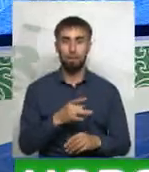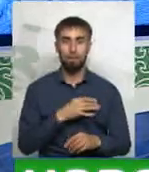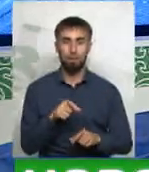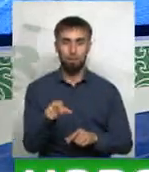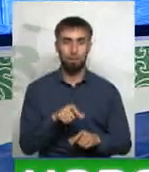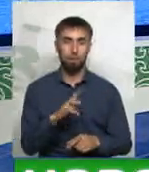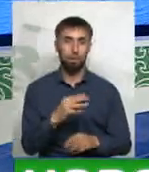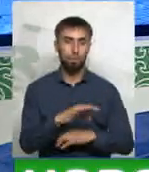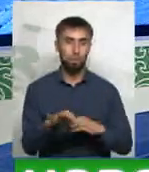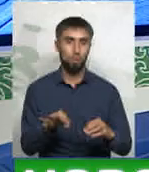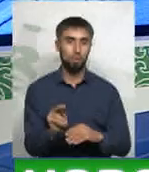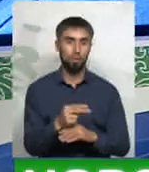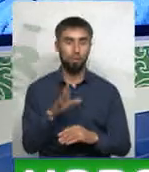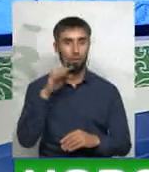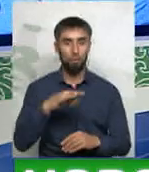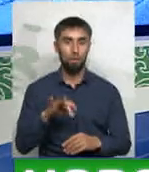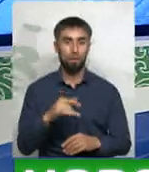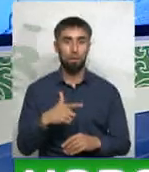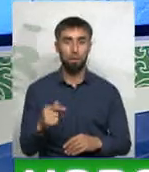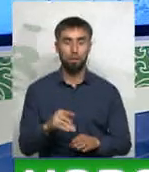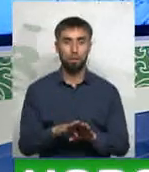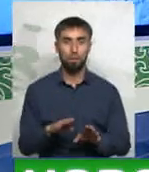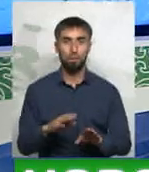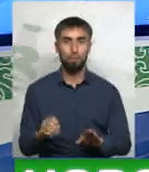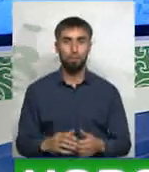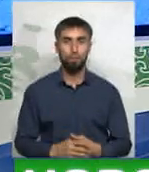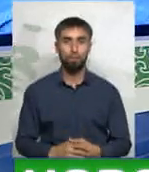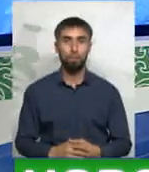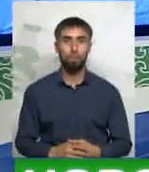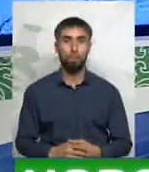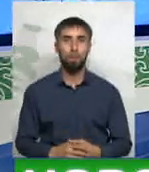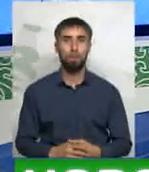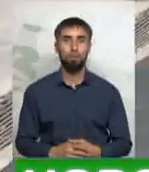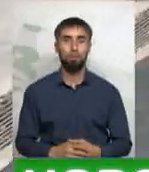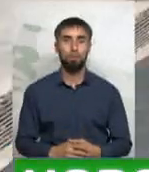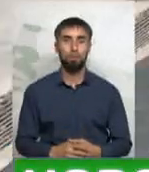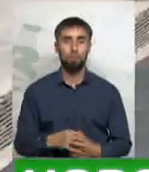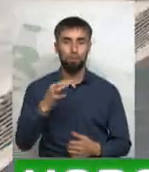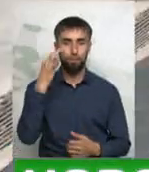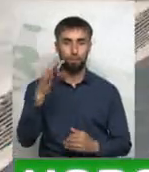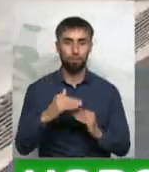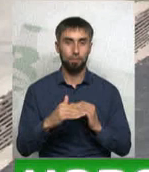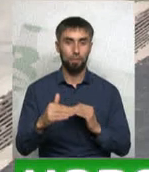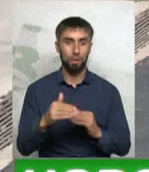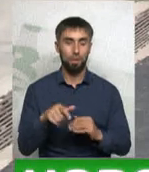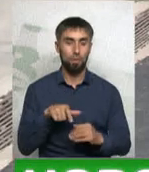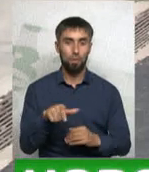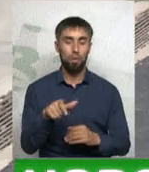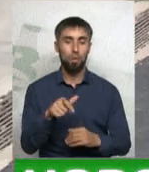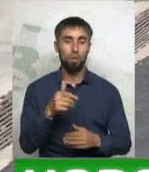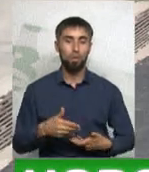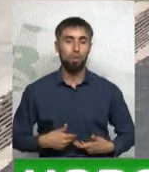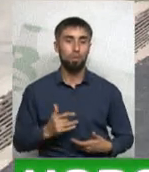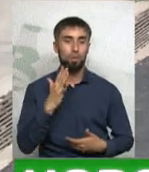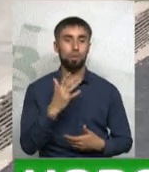рамках нацпроекта отремонтировали водопровод и газопровод. Муслим Ганиев расскажет об этом подробнее. Ровная гладкая дорога, о которой жители города мечтали не